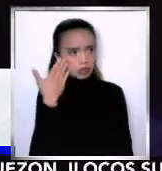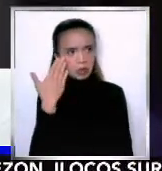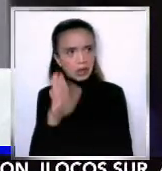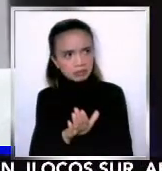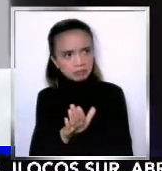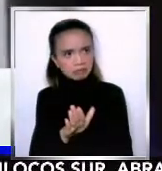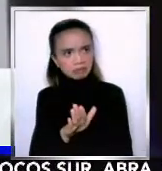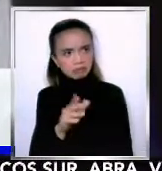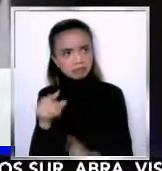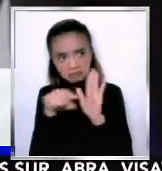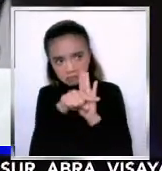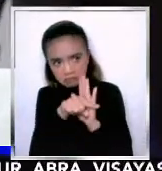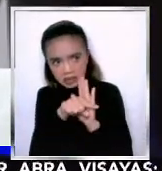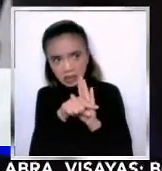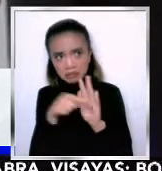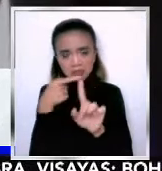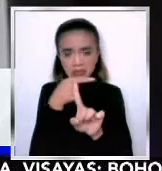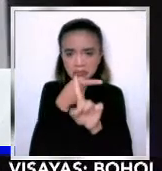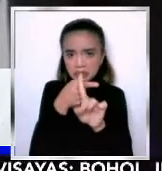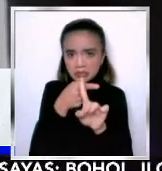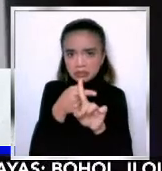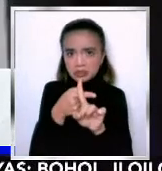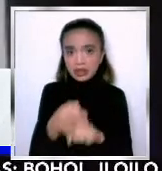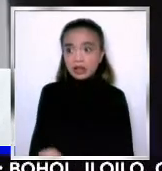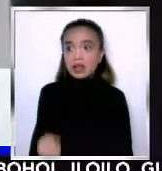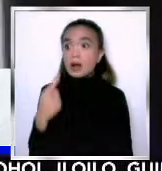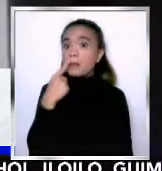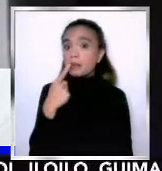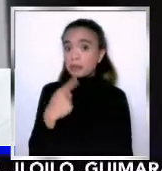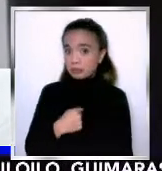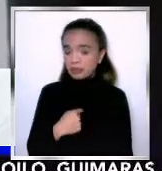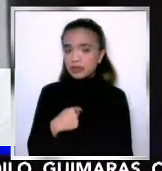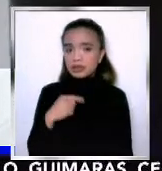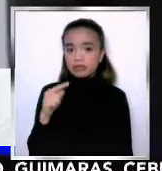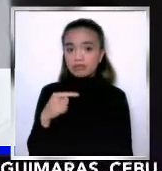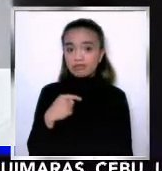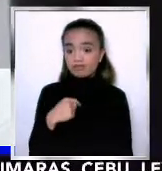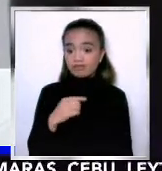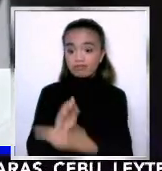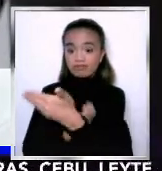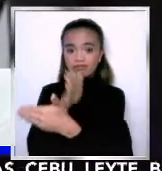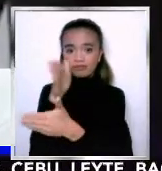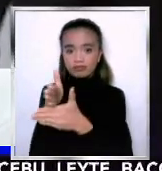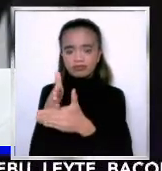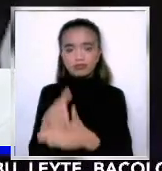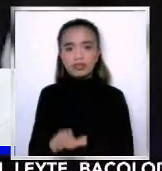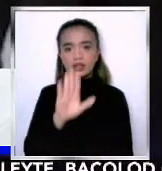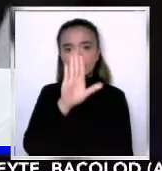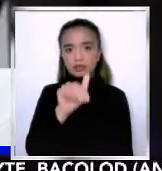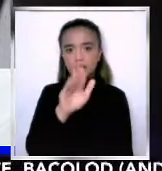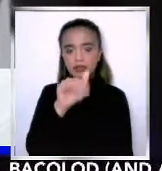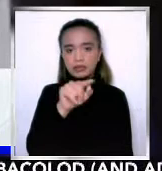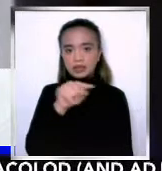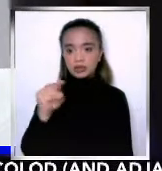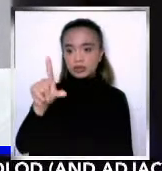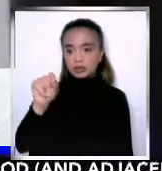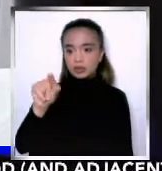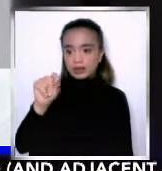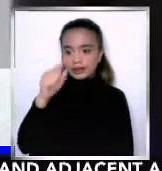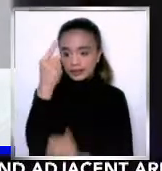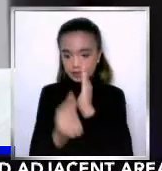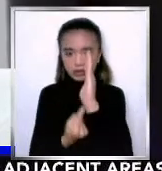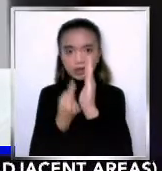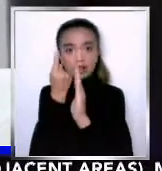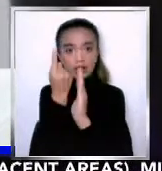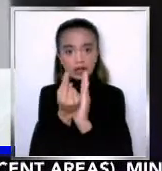positive. Ang sabi po kasi dun sa pinuntahan ko, 15 to 20 hours. Baka po